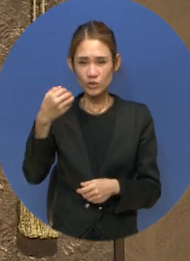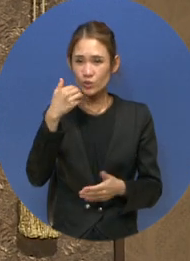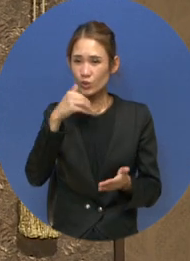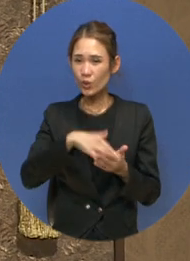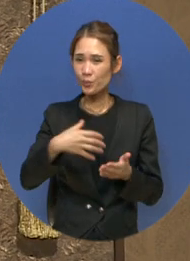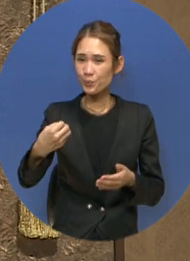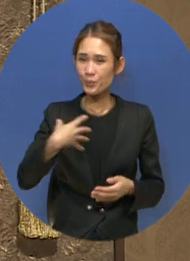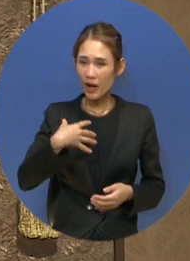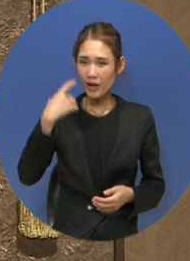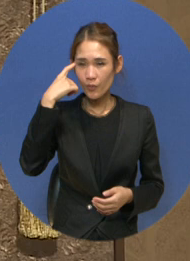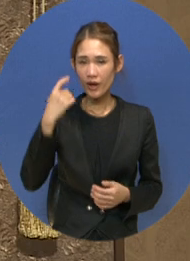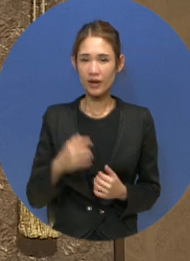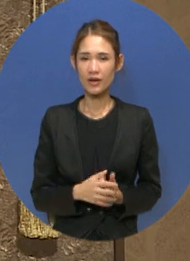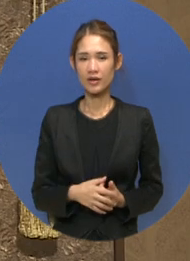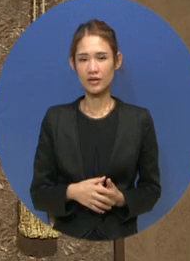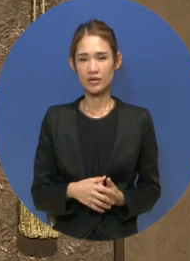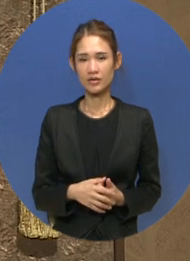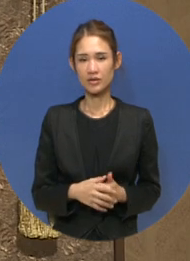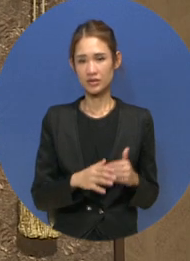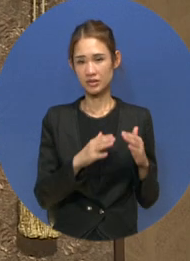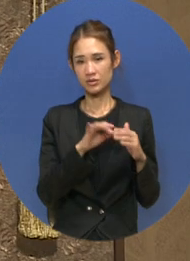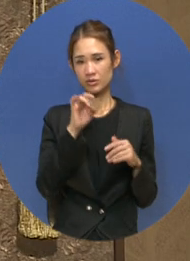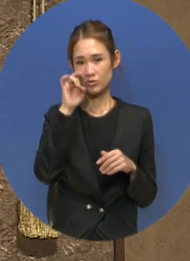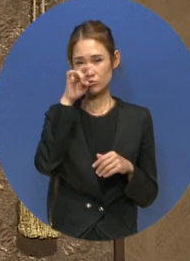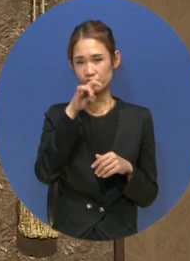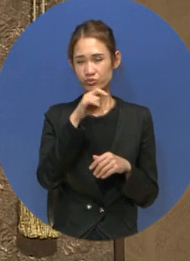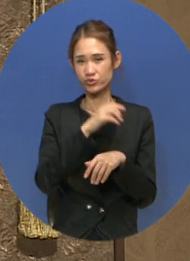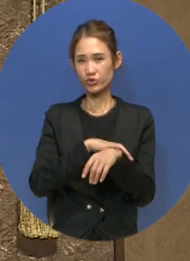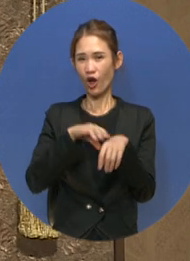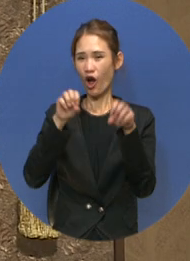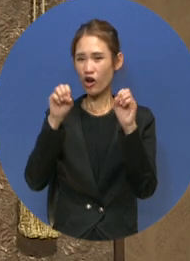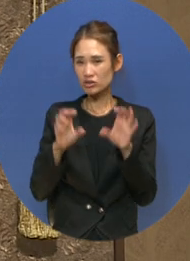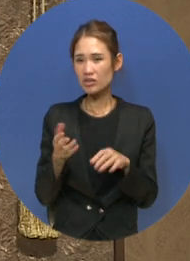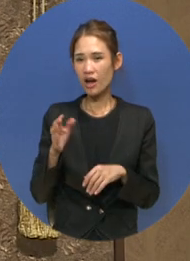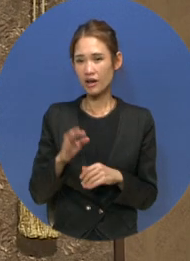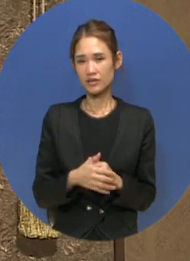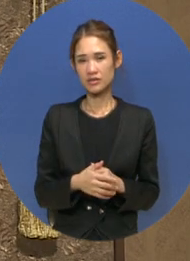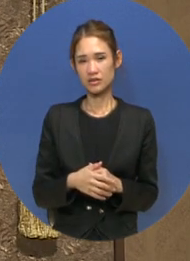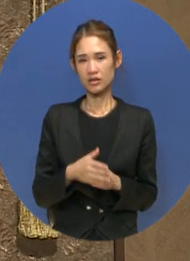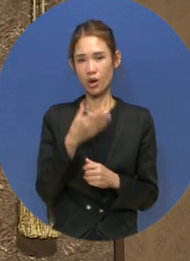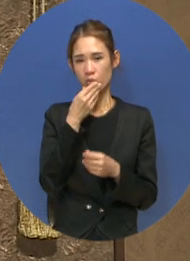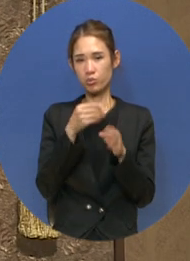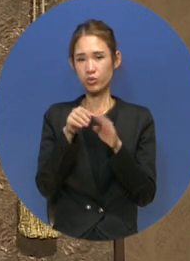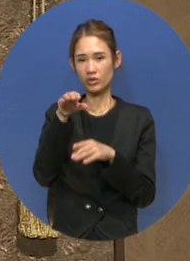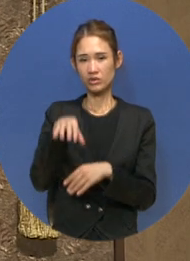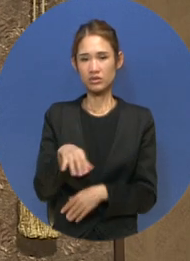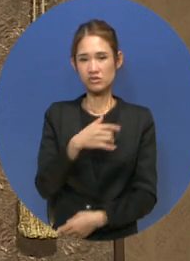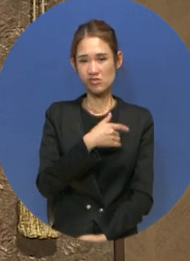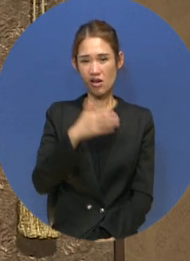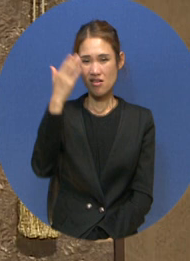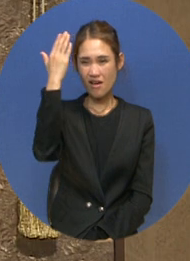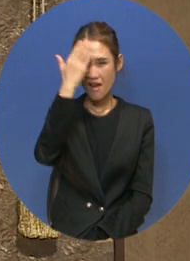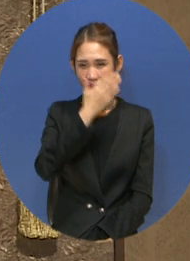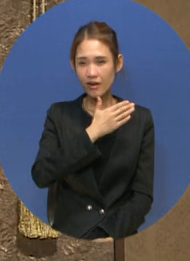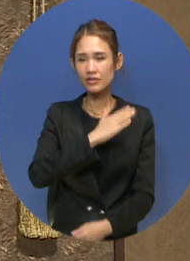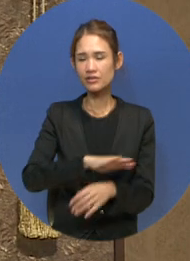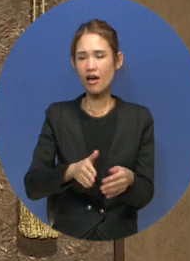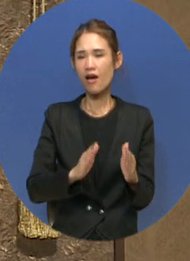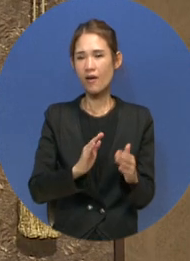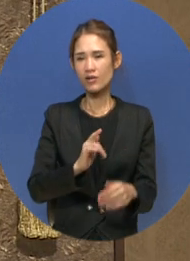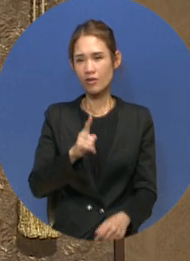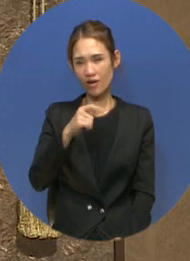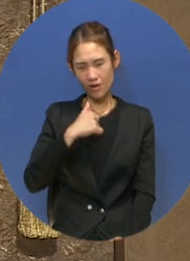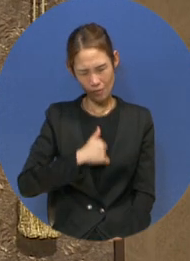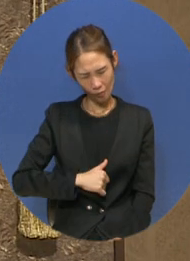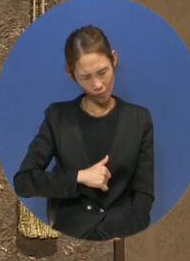던졌냐라고 물어봤더니 우리 집은 이렇게 지저분하고 허술한데 복지관이 너무 깨끗하고 잘 지어져서 너무 화가